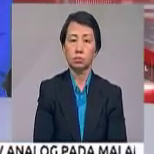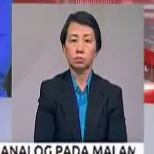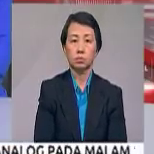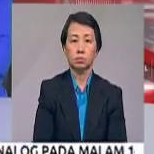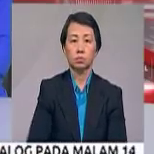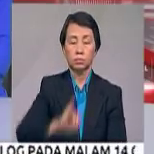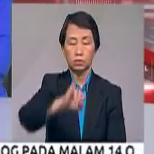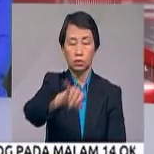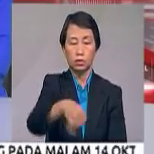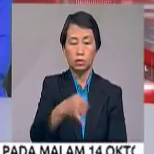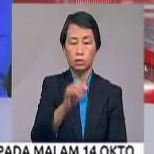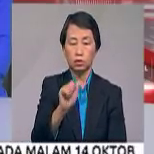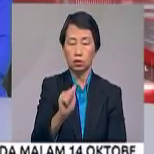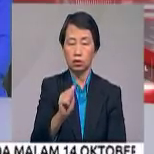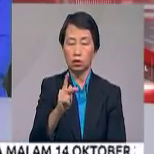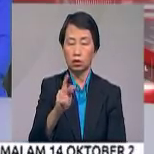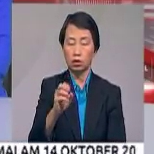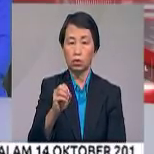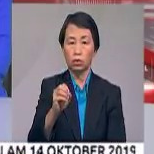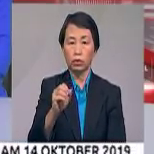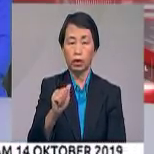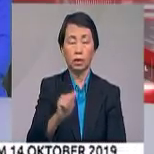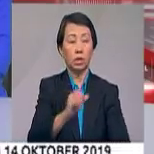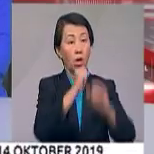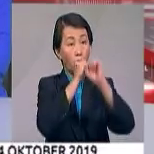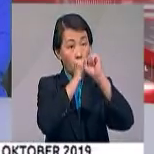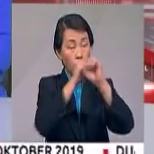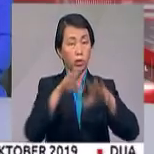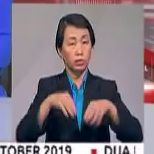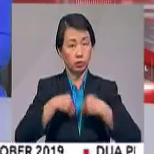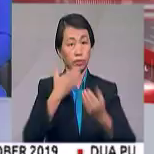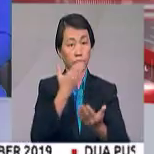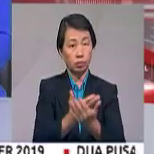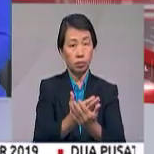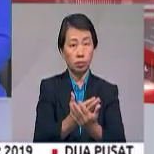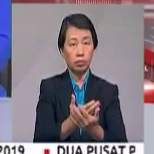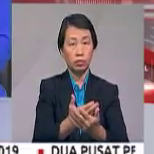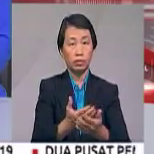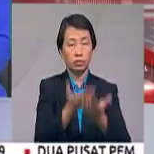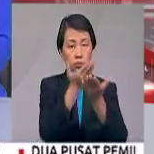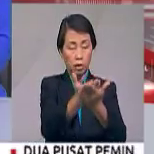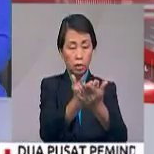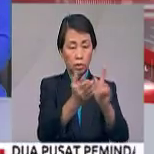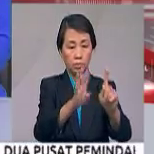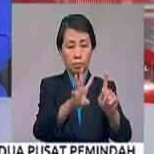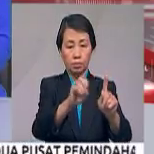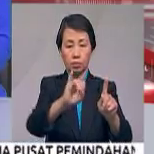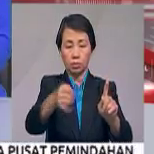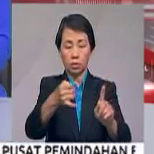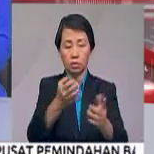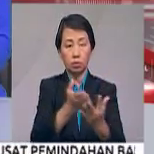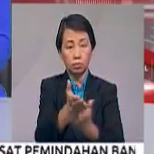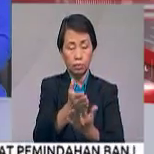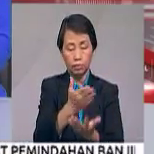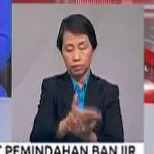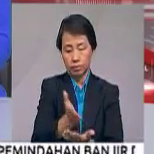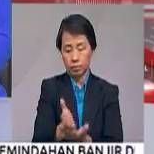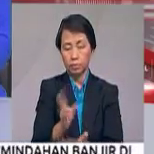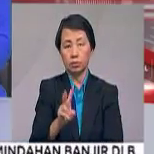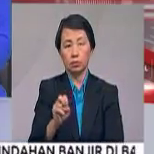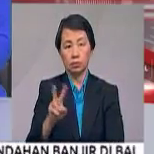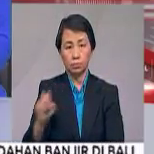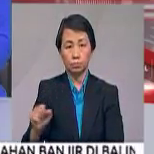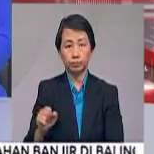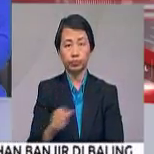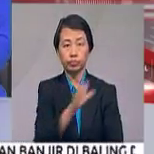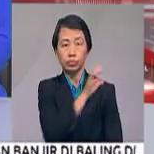Jabatan Kemajuan Orang Asli JAKUA pula menerima baik cadangan peruntukan RM140 juta menerusi belanjawan 2020.